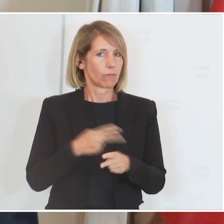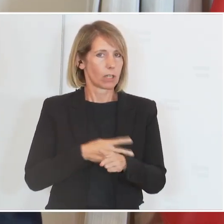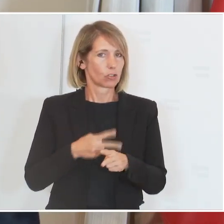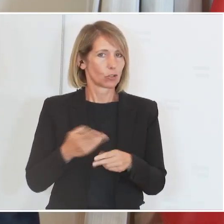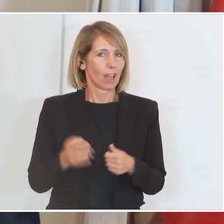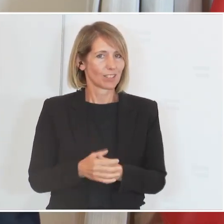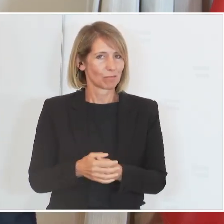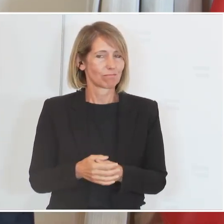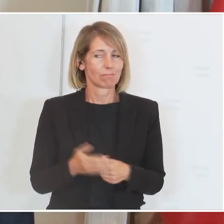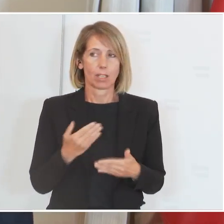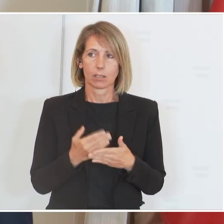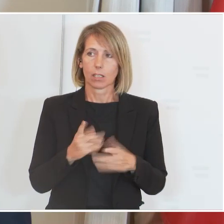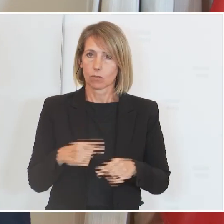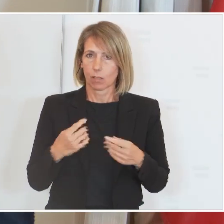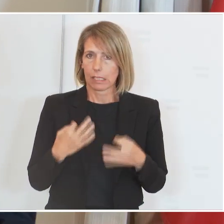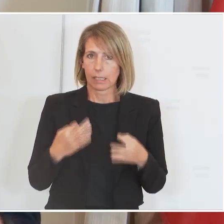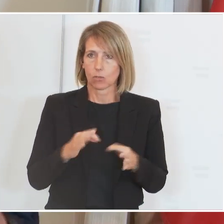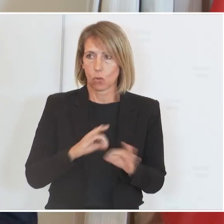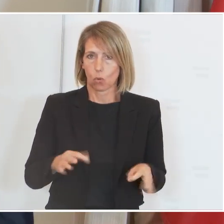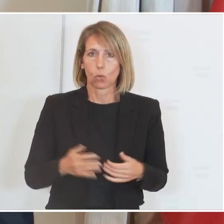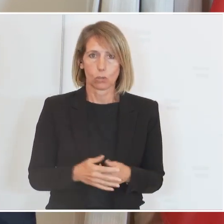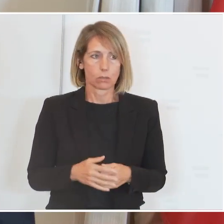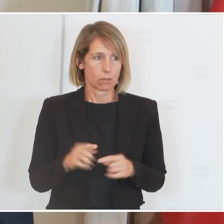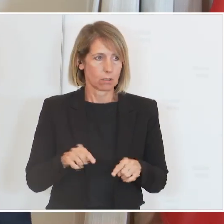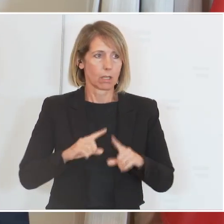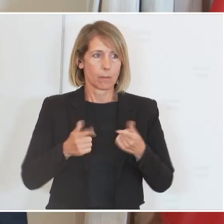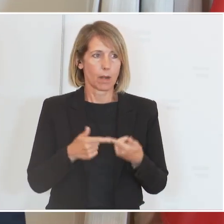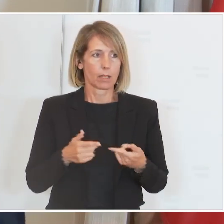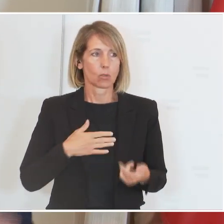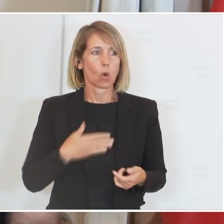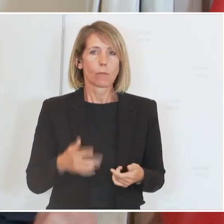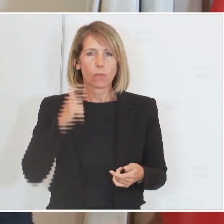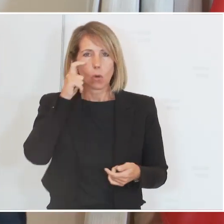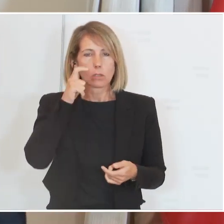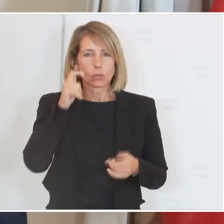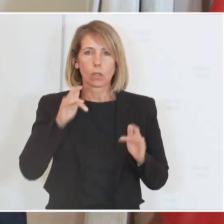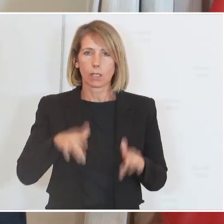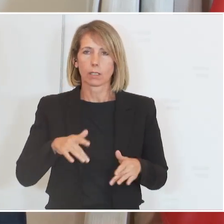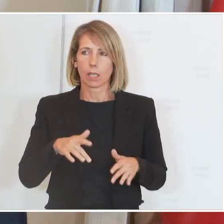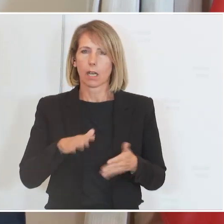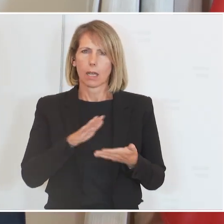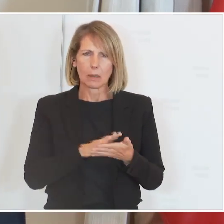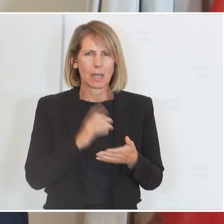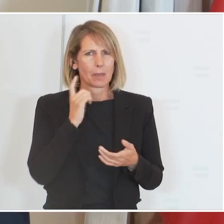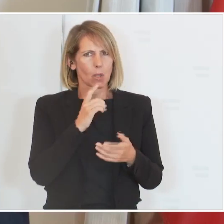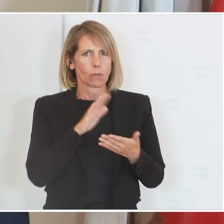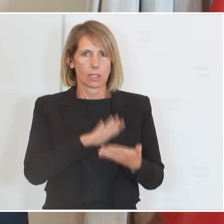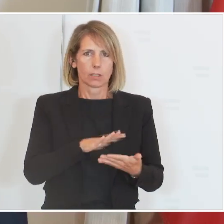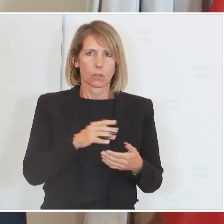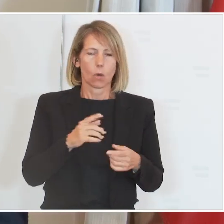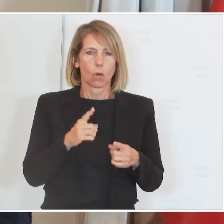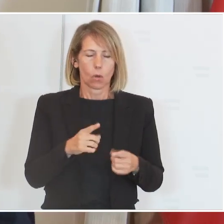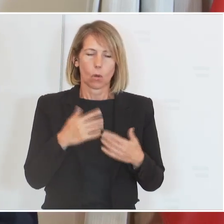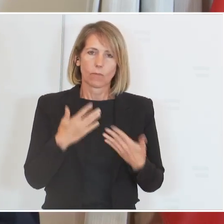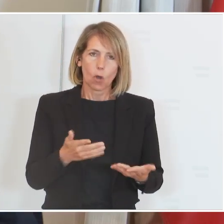so gut, wie es uns geht derzeit in diesem Land, auch wenn wir getrieben sind von der Sorge, dass es so bleibt, auch wenn die Menschen belastet sind von den hohen